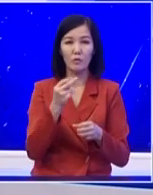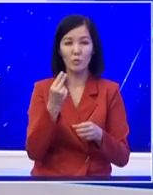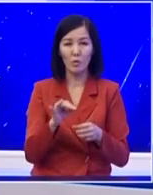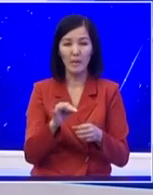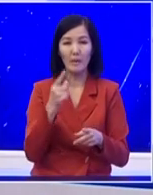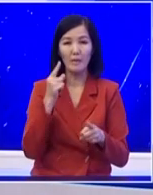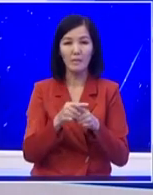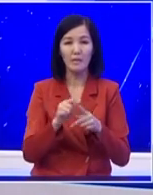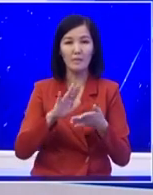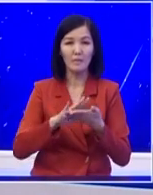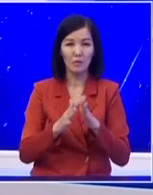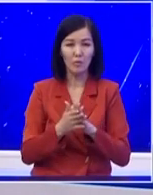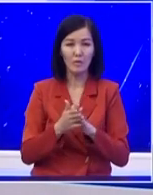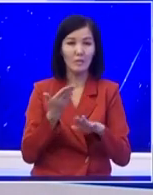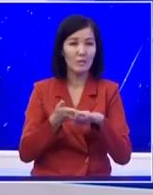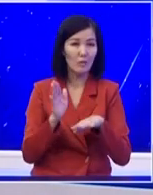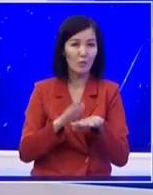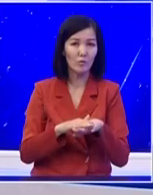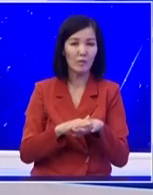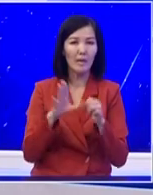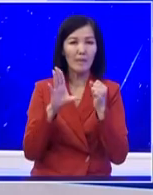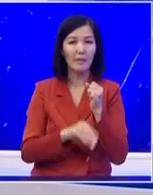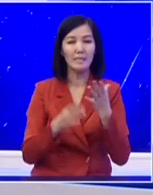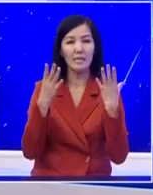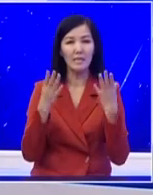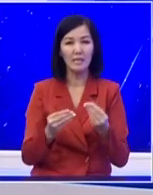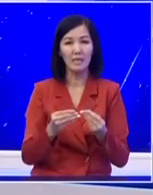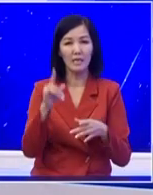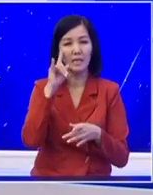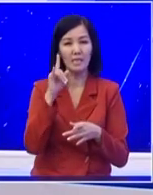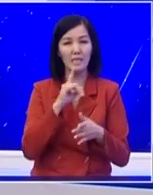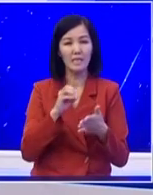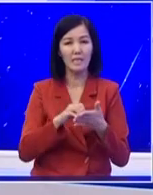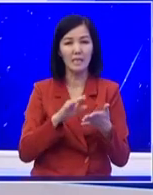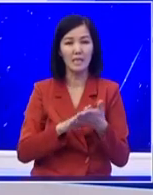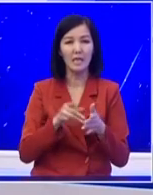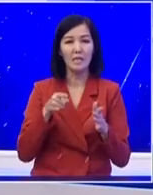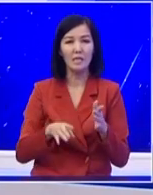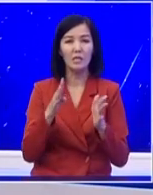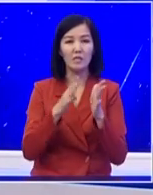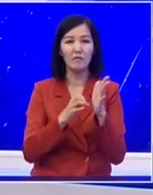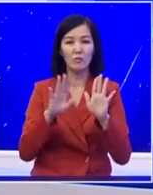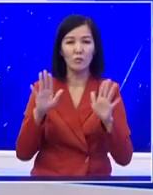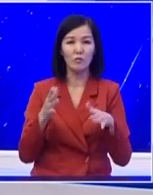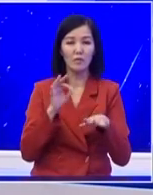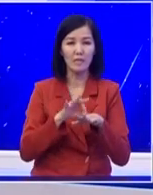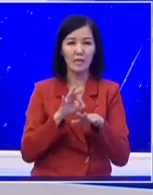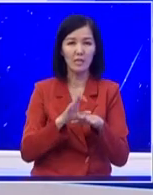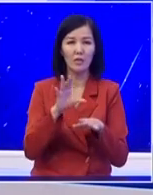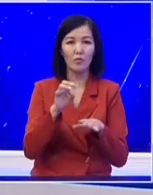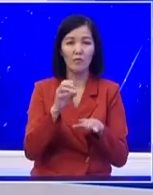его словам, ситуация остается сложной. Только за последние сутки в Казахстане зарегистрировано более 1900 случаев